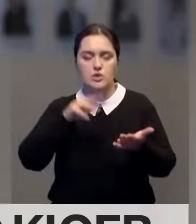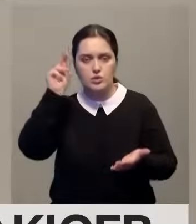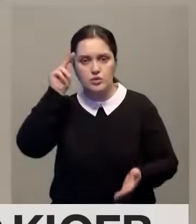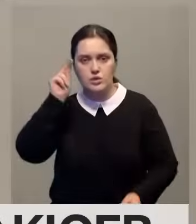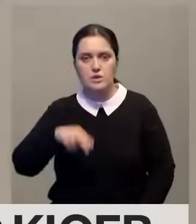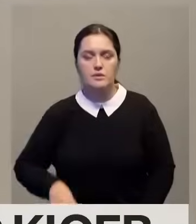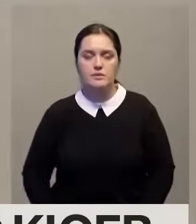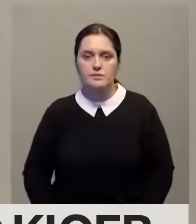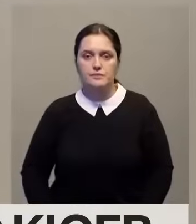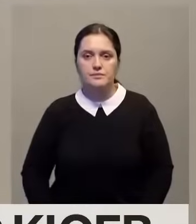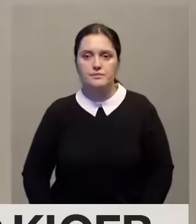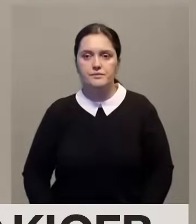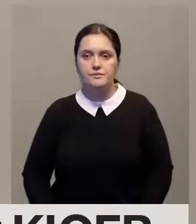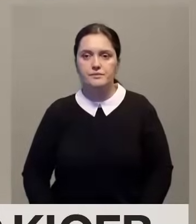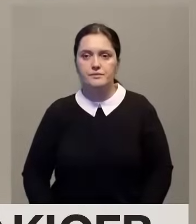изучения.